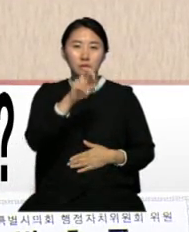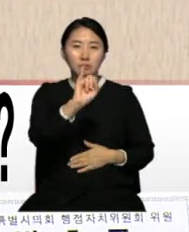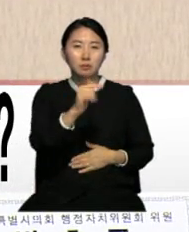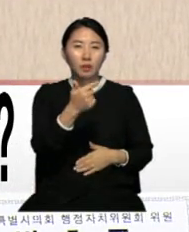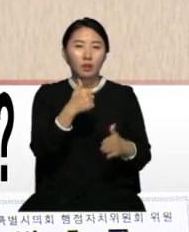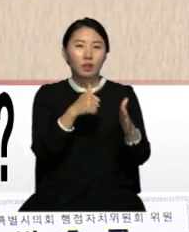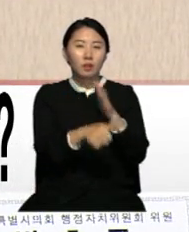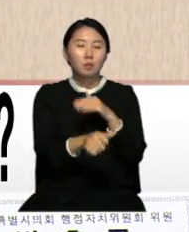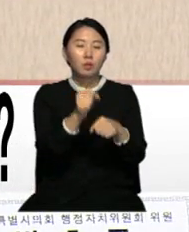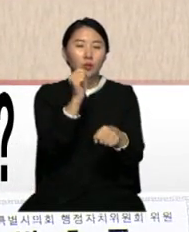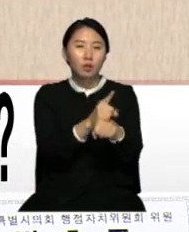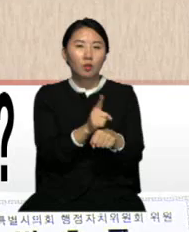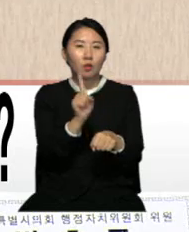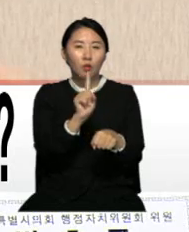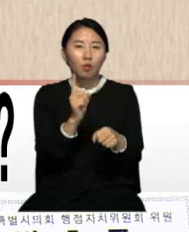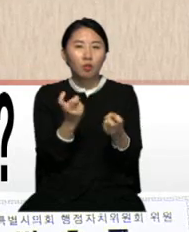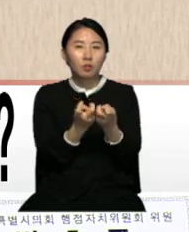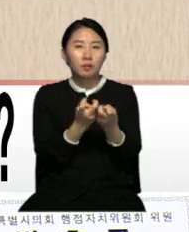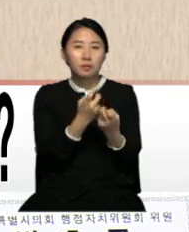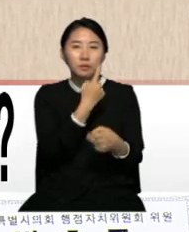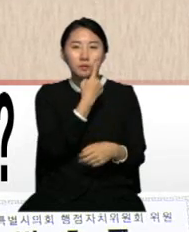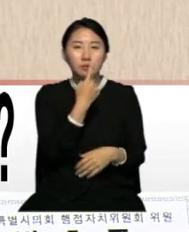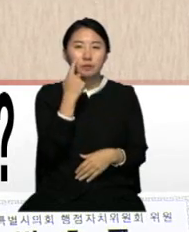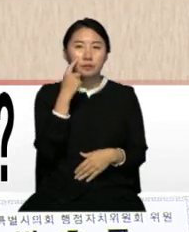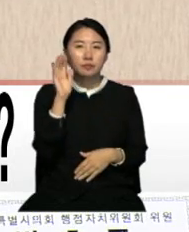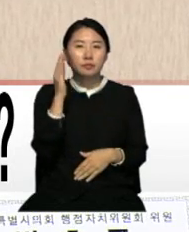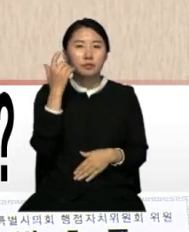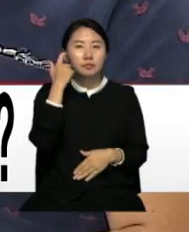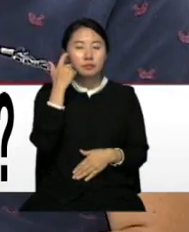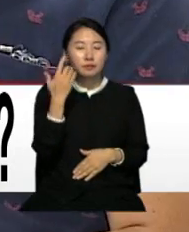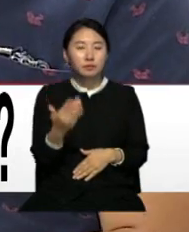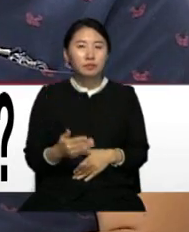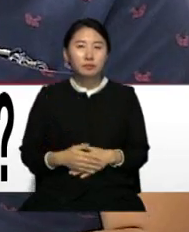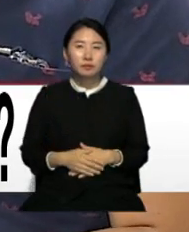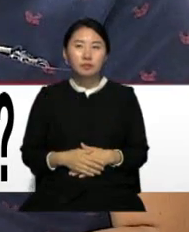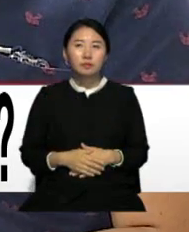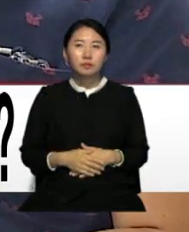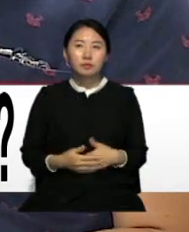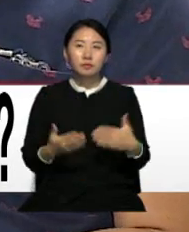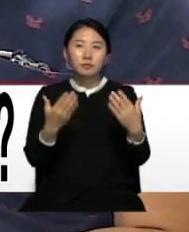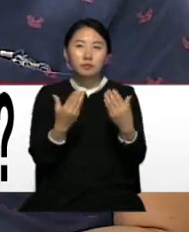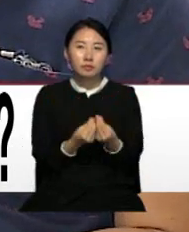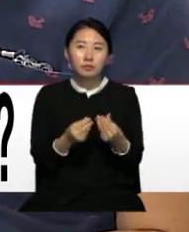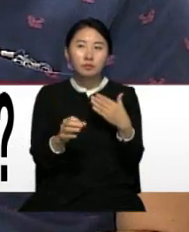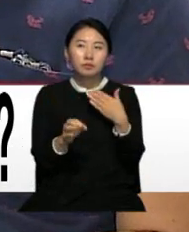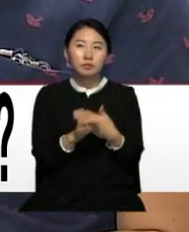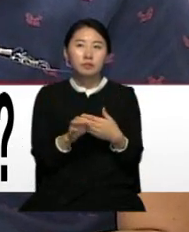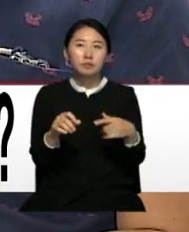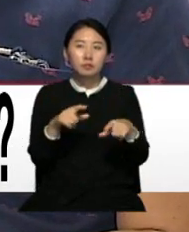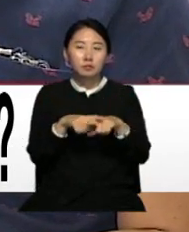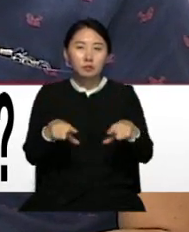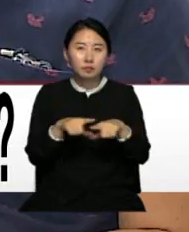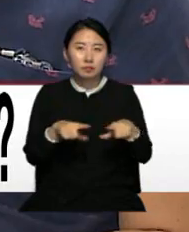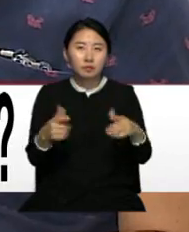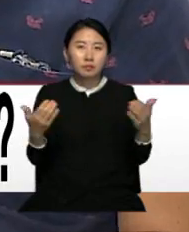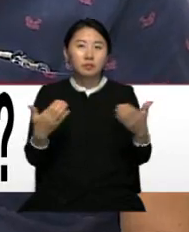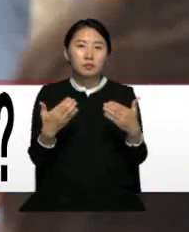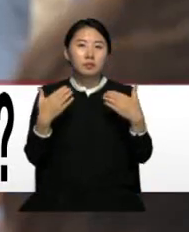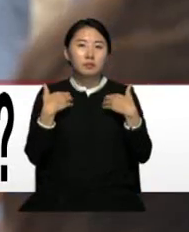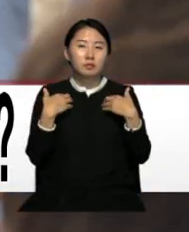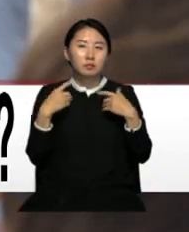민의 대표성을 어떻게 보장할 것이냐 이런 문제입니다. 가령 평범하게 직장생활 열심히 하는